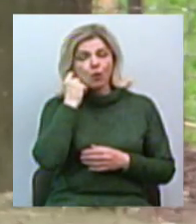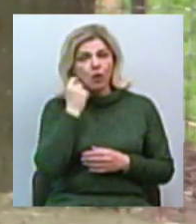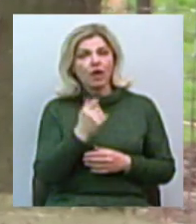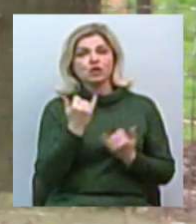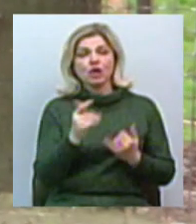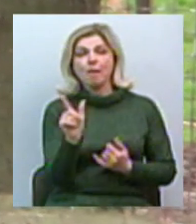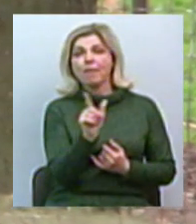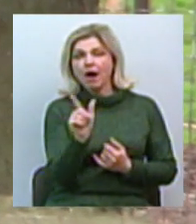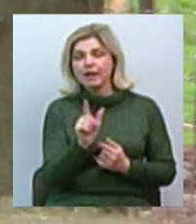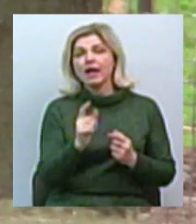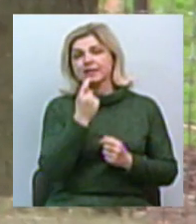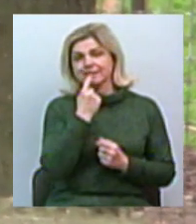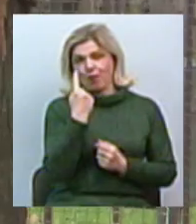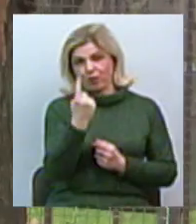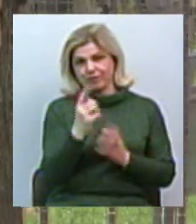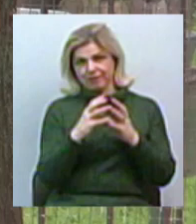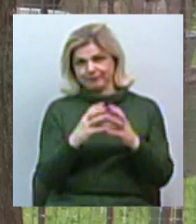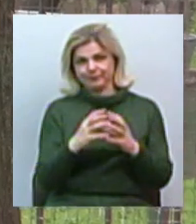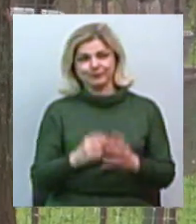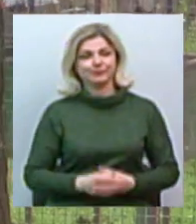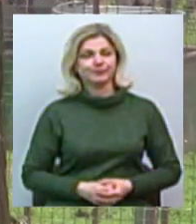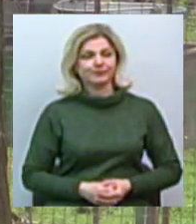пара висиджує одне яйце.